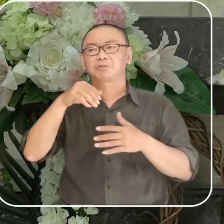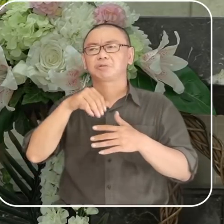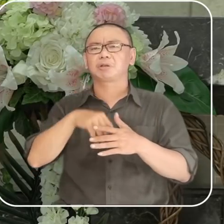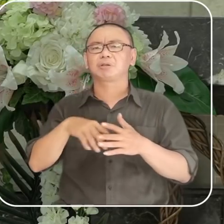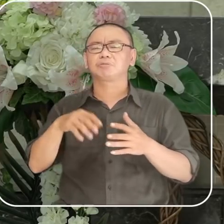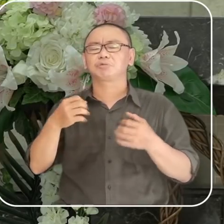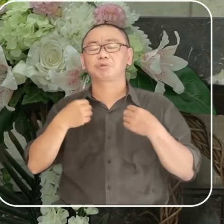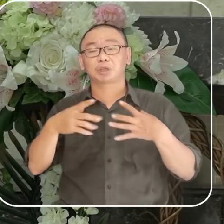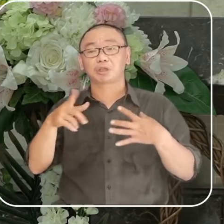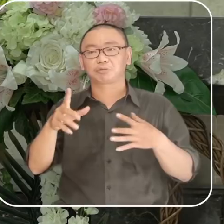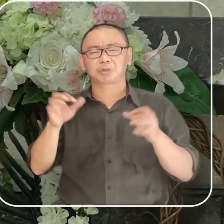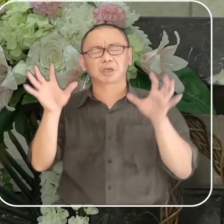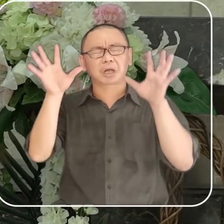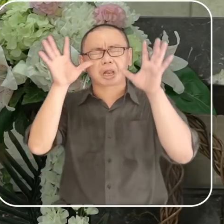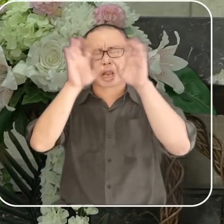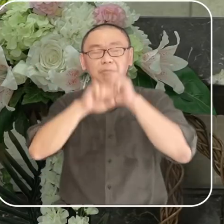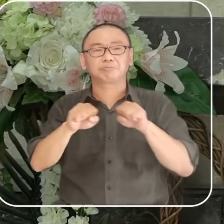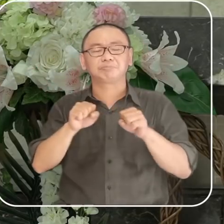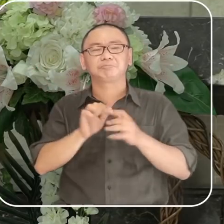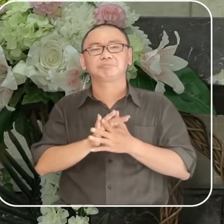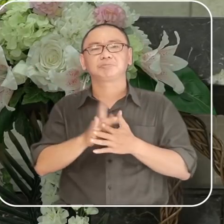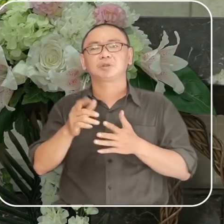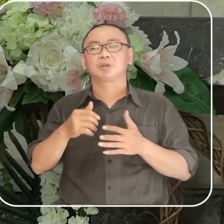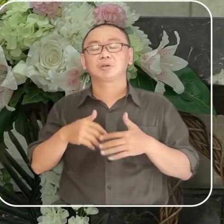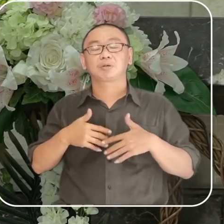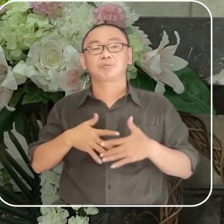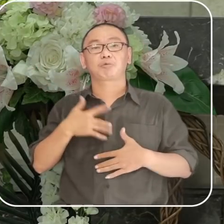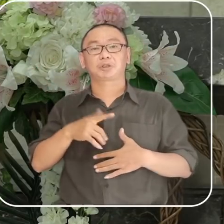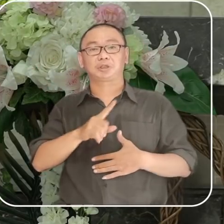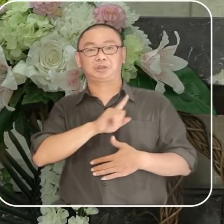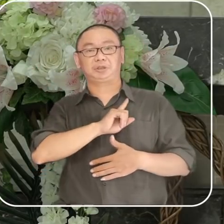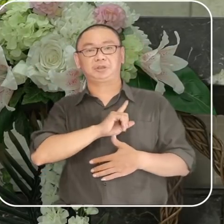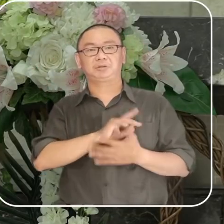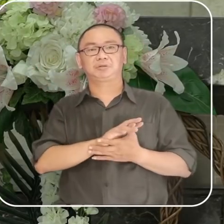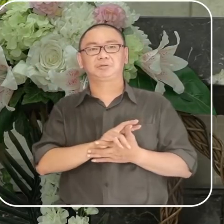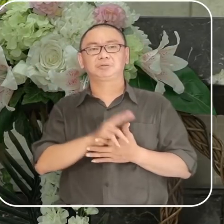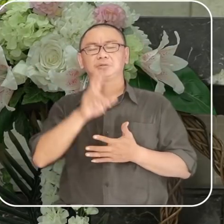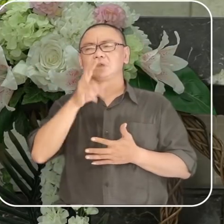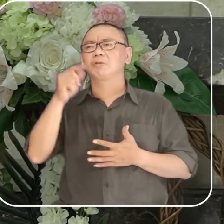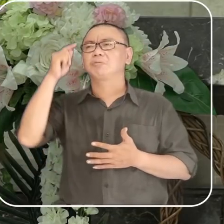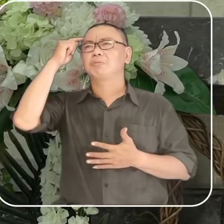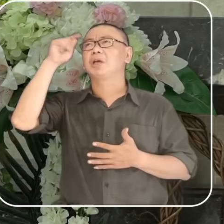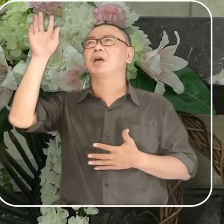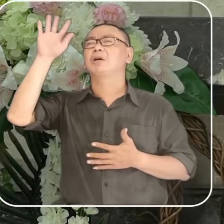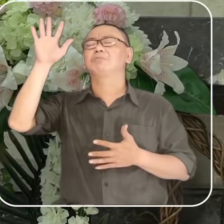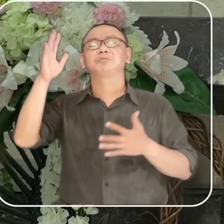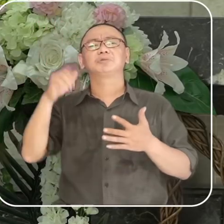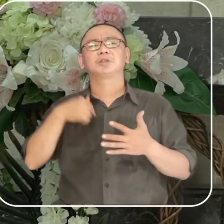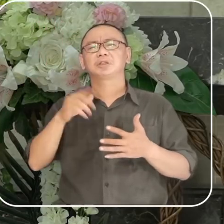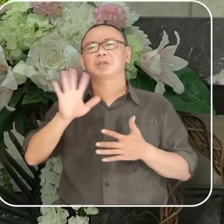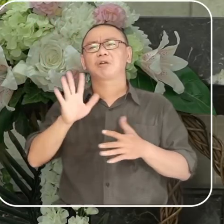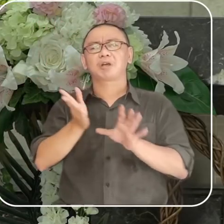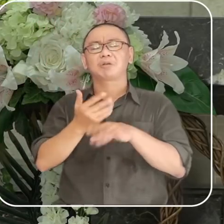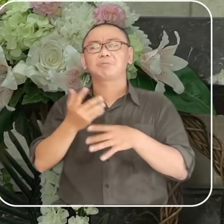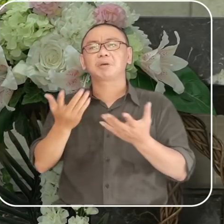dilakukannya. Semuanya buta selain kepuasan dirinya sendiri. Sudah bayangkan, saya tidak akan mengulang bagaimana